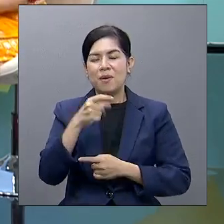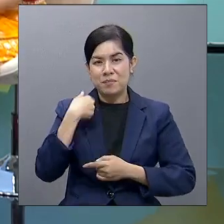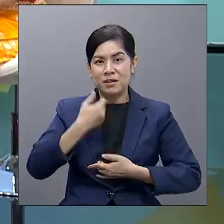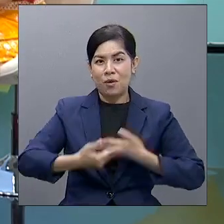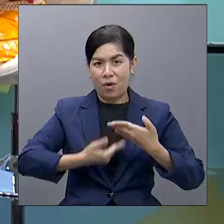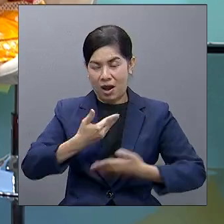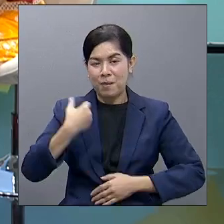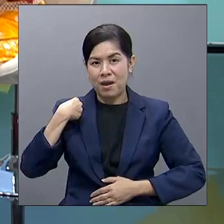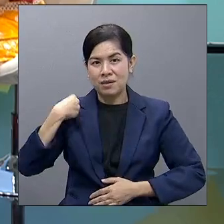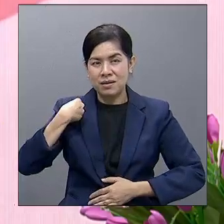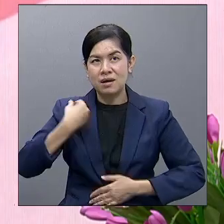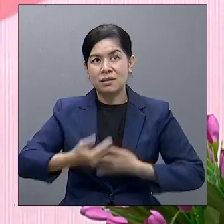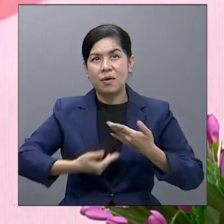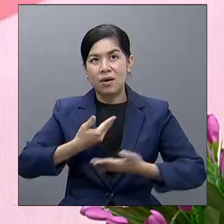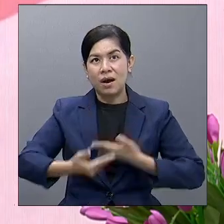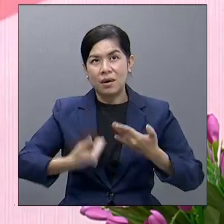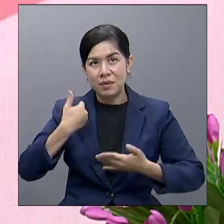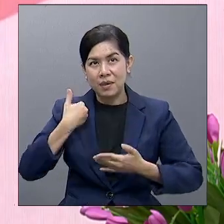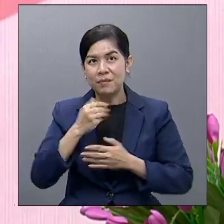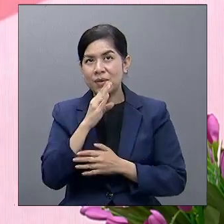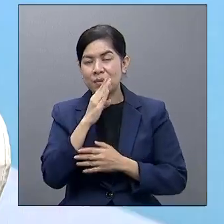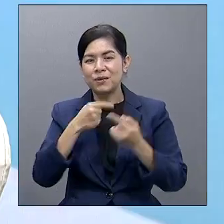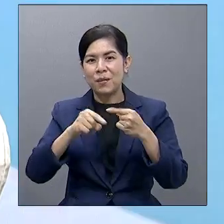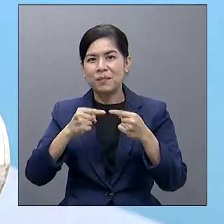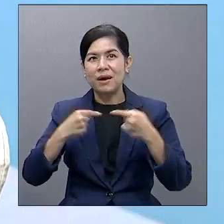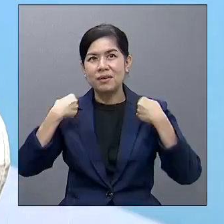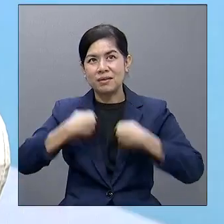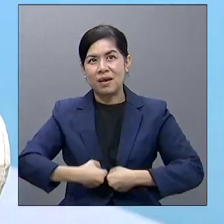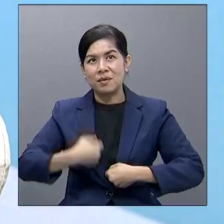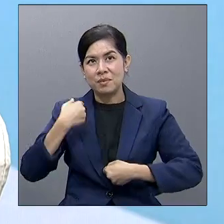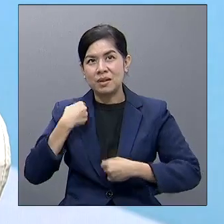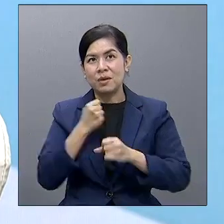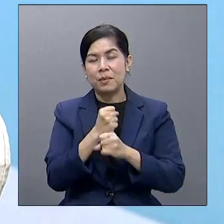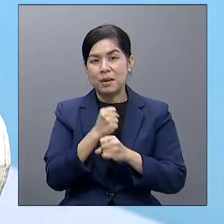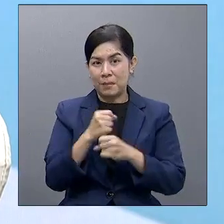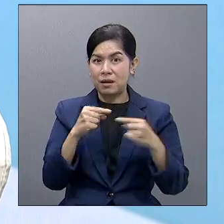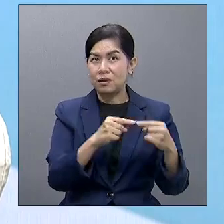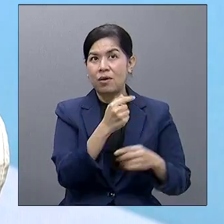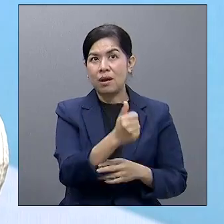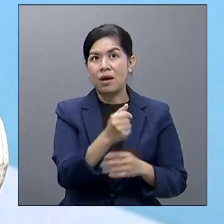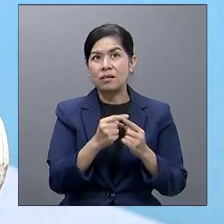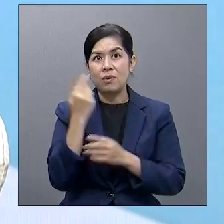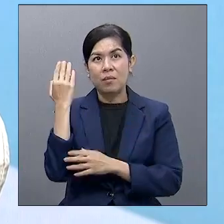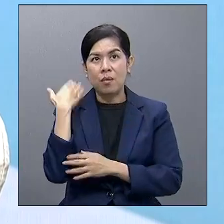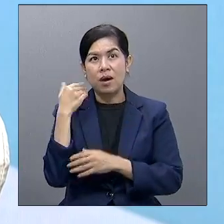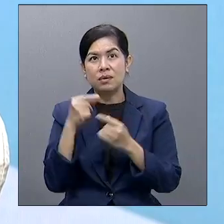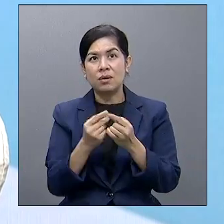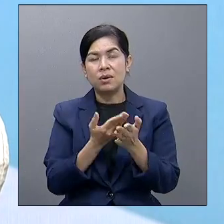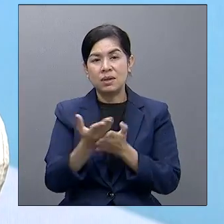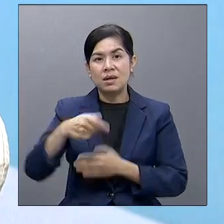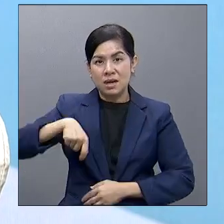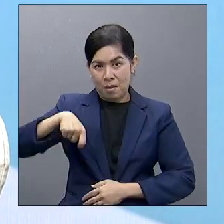อ๋อเออบางทีเดี๋คุณยุ้ยเอาไปใส่แบบรับงานต่องี้เหรอออเหรออ้าก็ไม่แน่จริงๆกระเป๋าวันก่อนนี่พี่ปุเป้ก็เหมาไปเยอะนะคะ